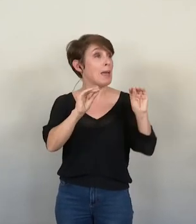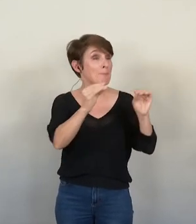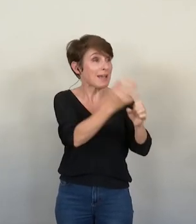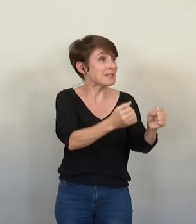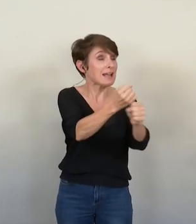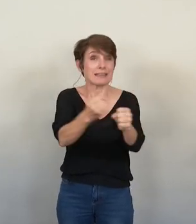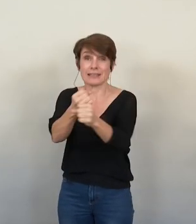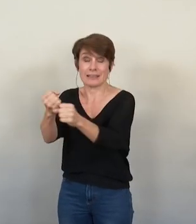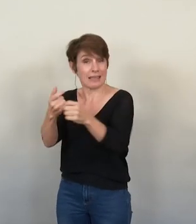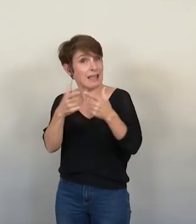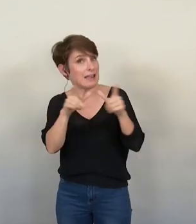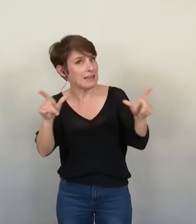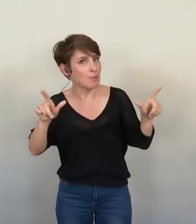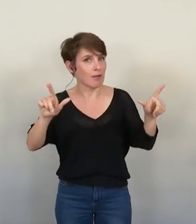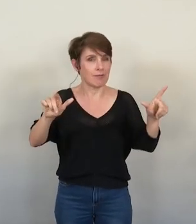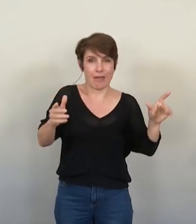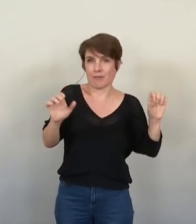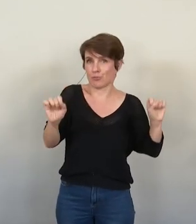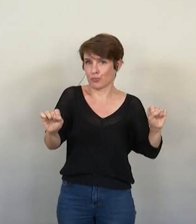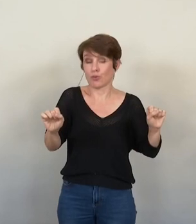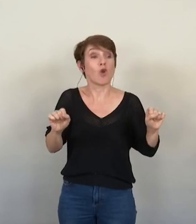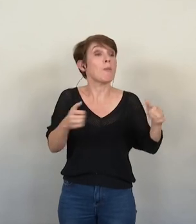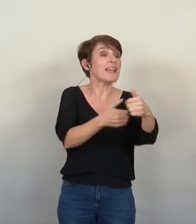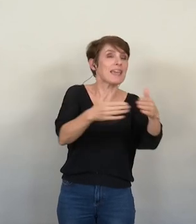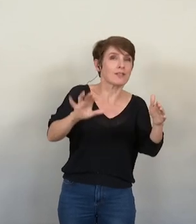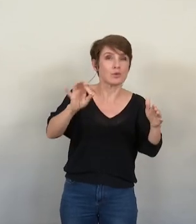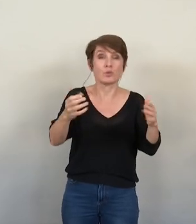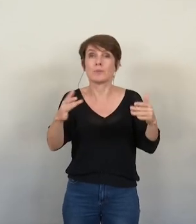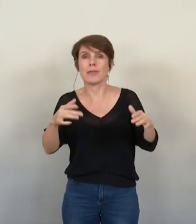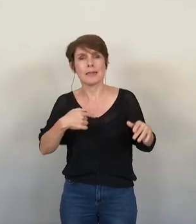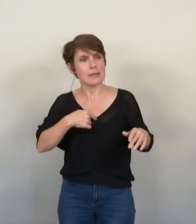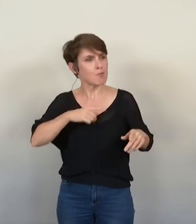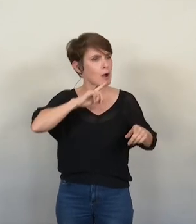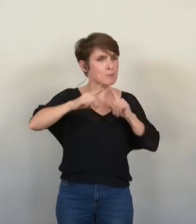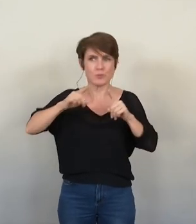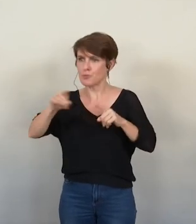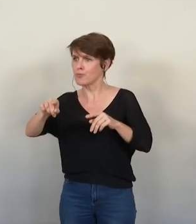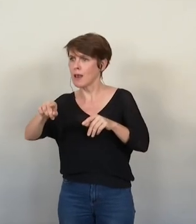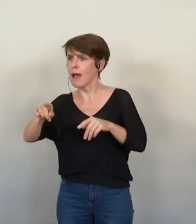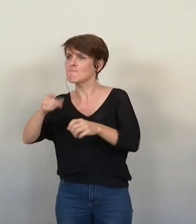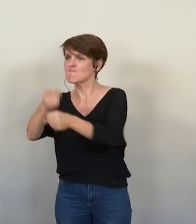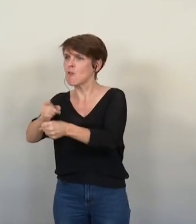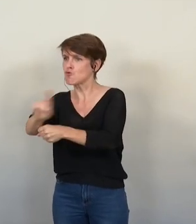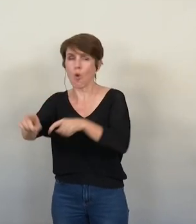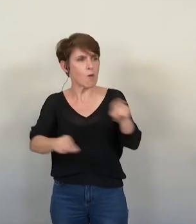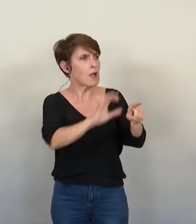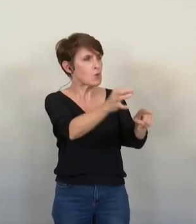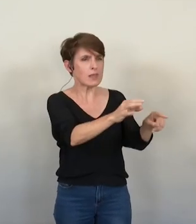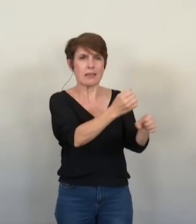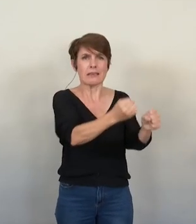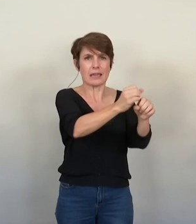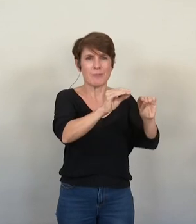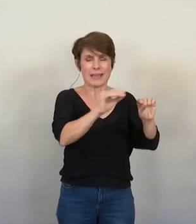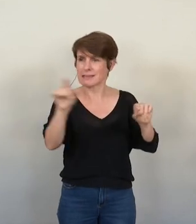encadrée mais n'est pas sous l'égide euh VO de qui de règles discrétionnaires il y a là euh des